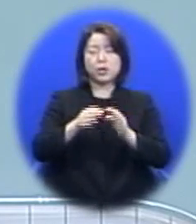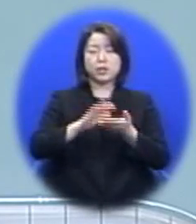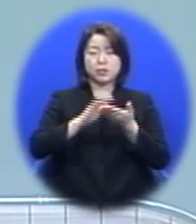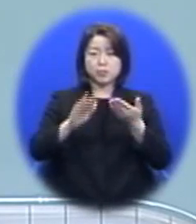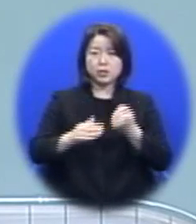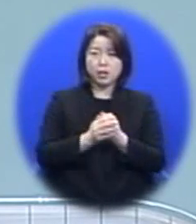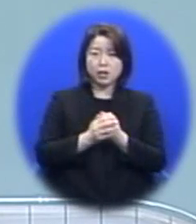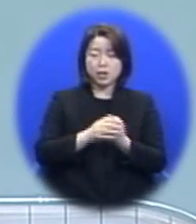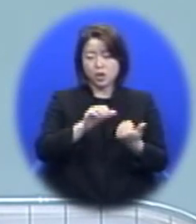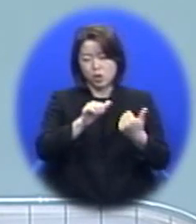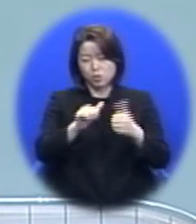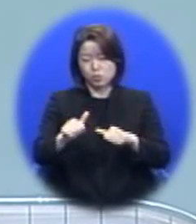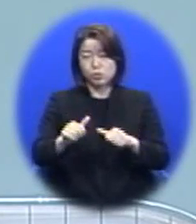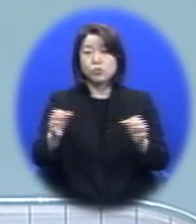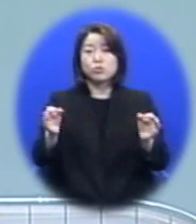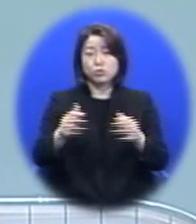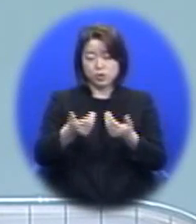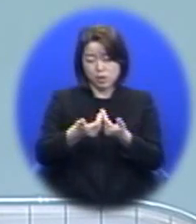사별의 순간에